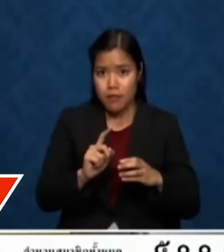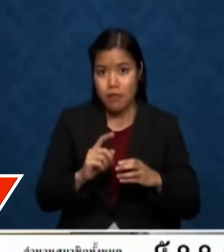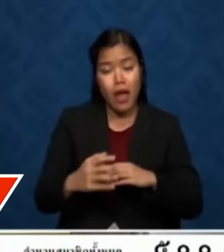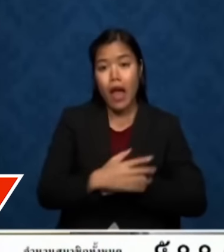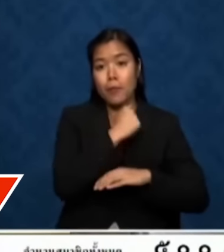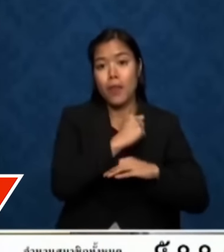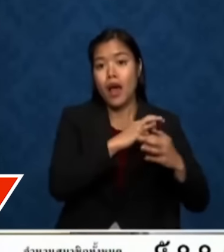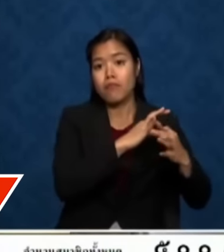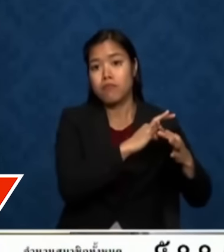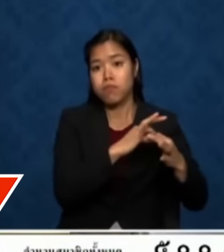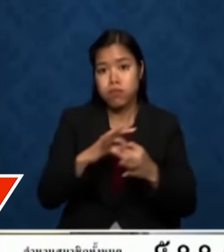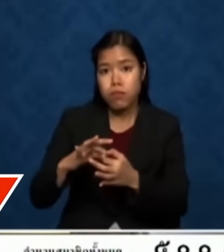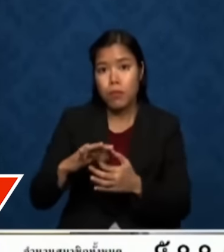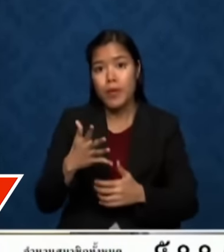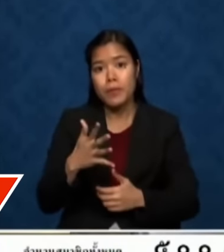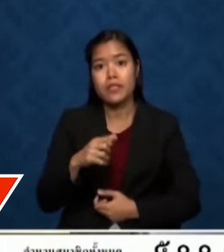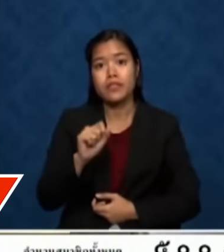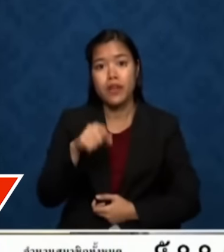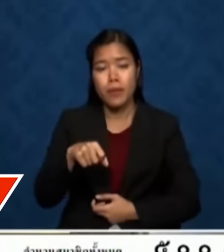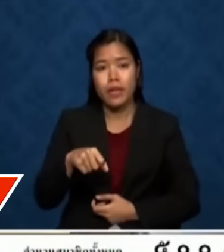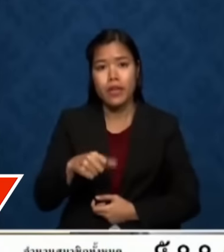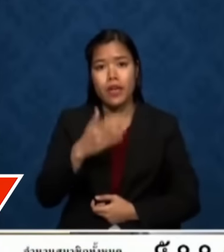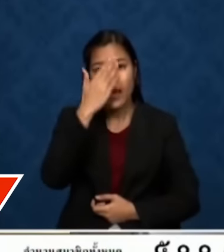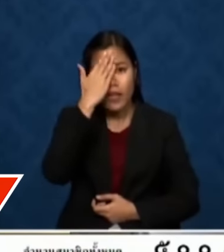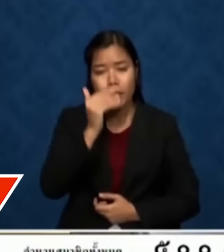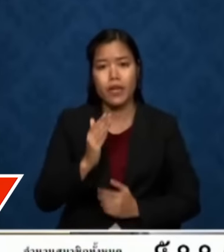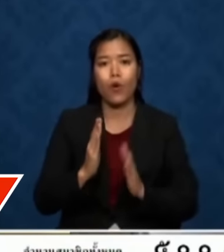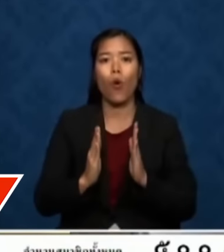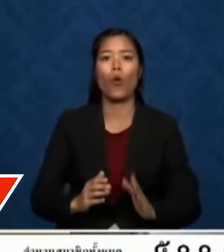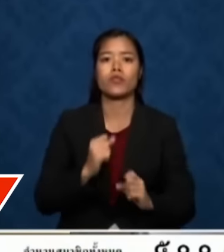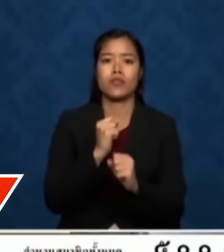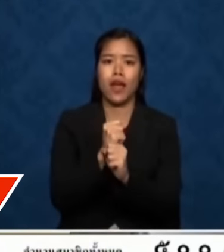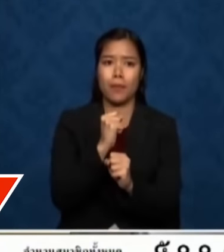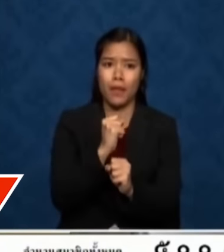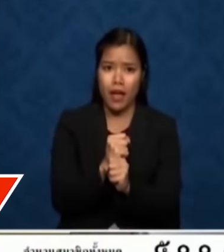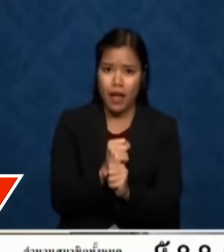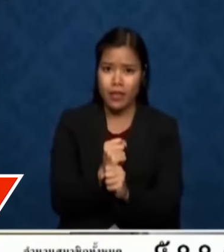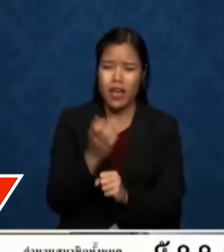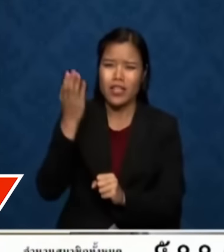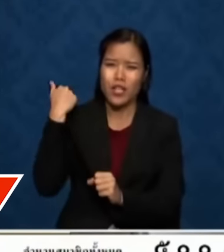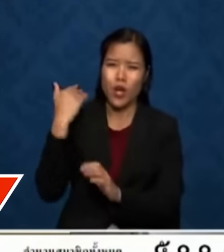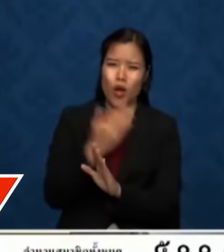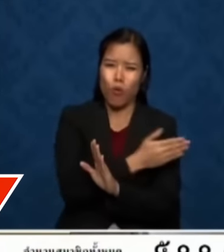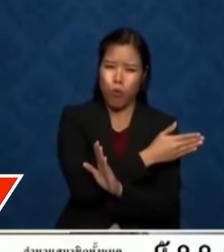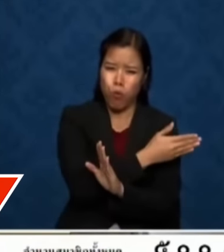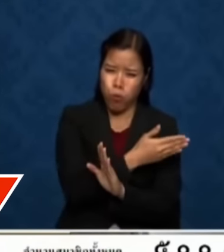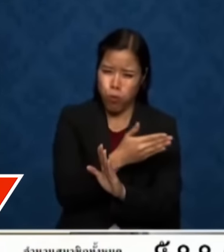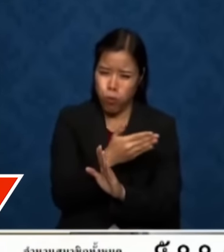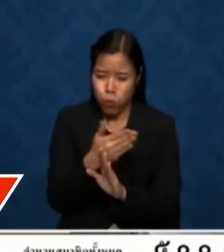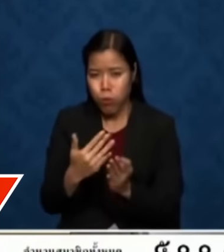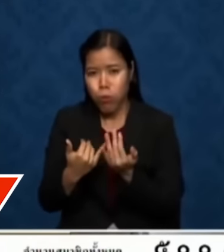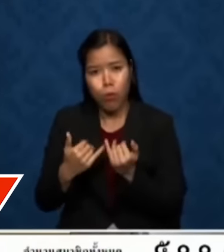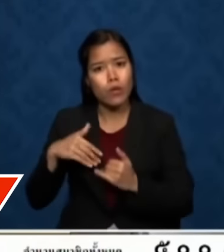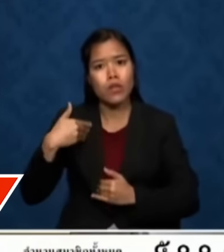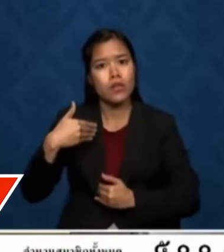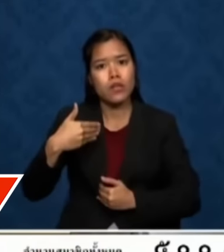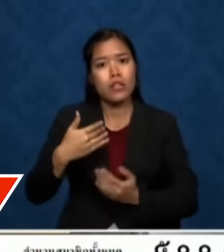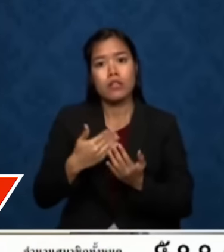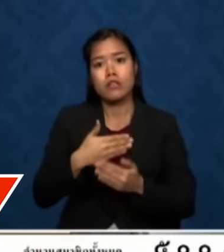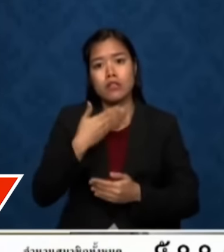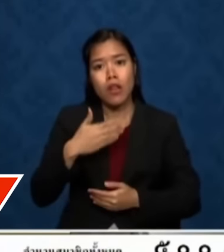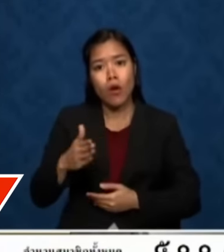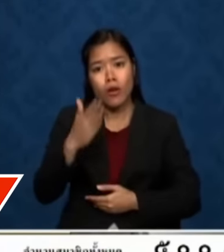อคะแล้วทำไมมันยังมีเสียงสะท้อนจากคนทำงานที่เขาผ่านมาทุกช่วงบรรยากาศของประเทศไทยในลักษณะนี้ล่ะ